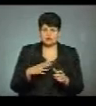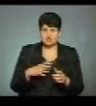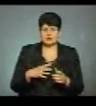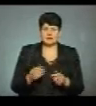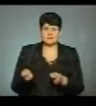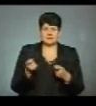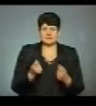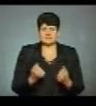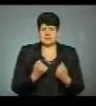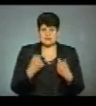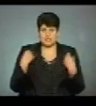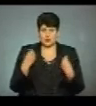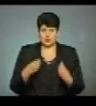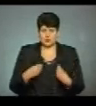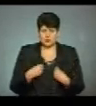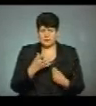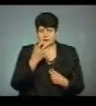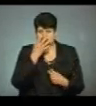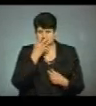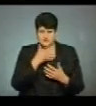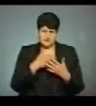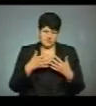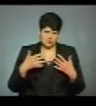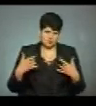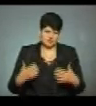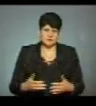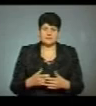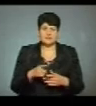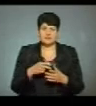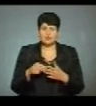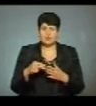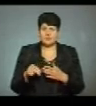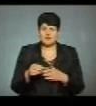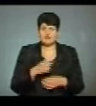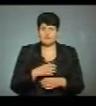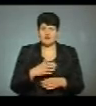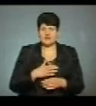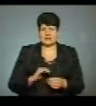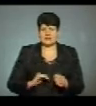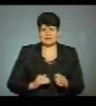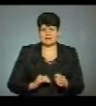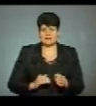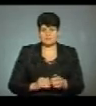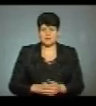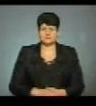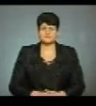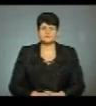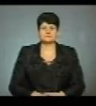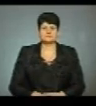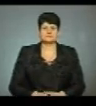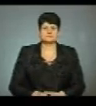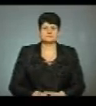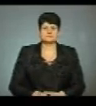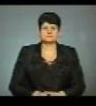костюмів, респіраторів класу П3, а також інші необхідні засоби. Їх закупляють у приватних фірмах. Богдана Сарабун, Андрій